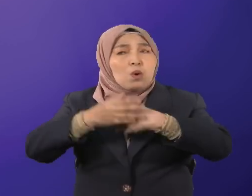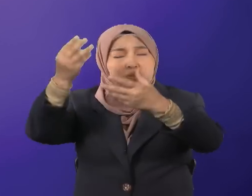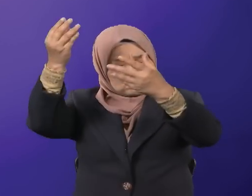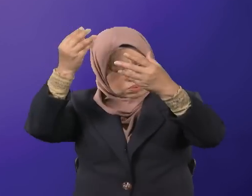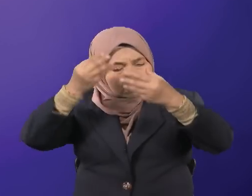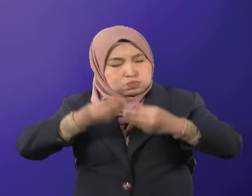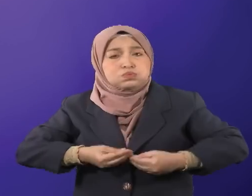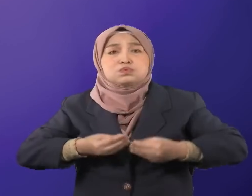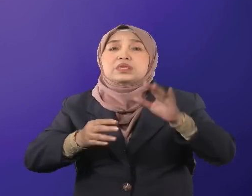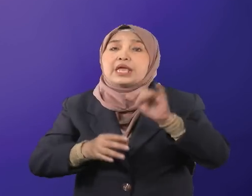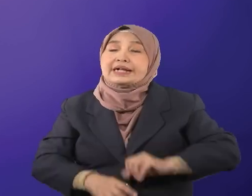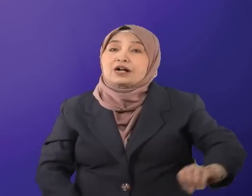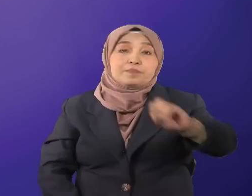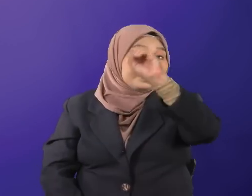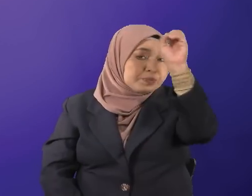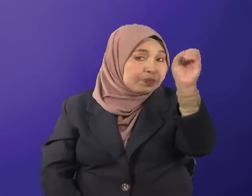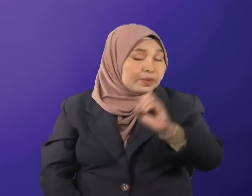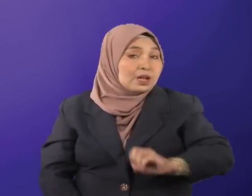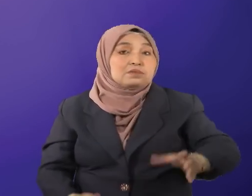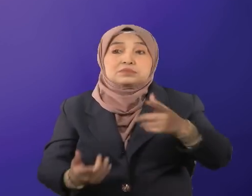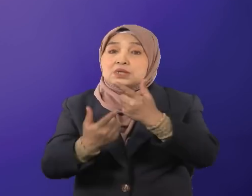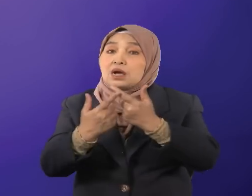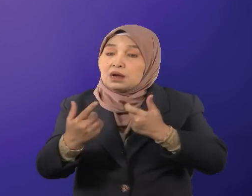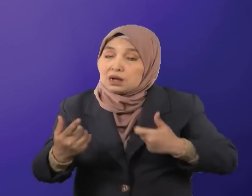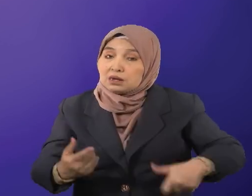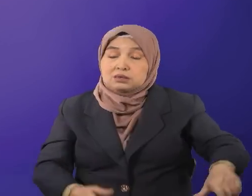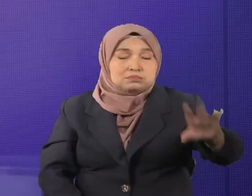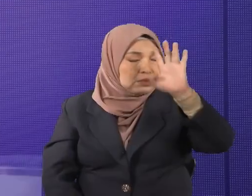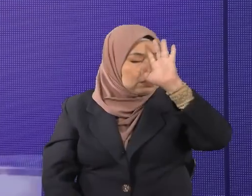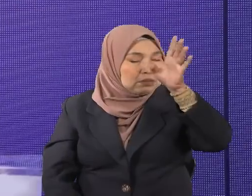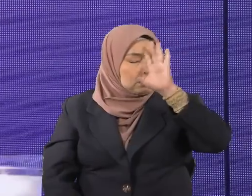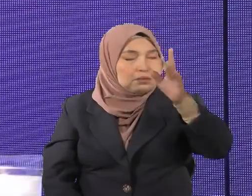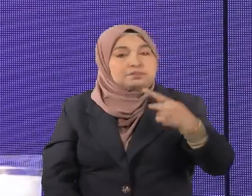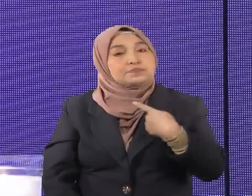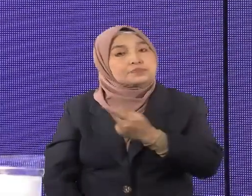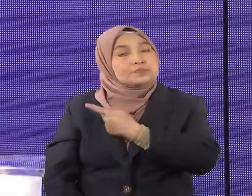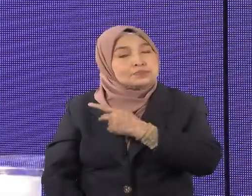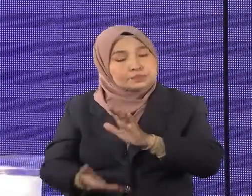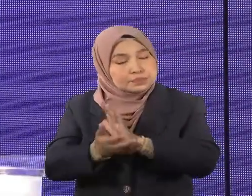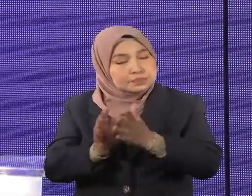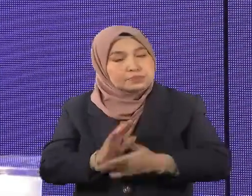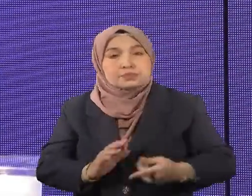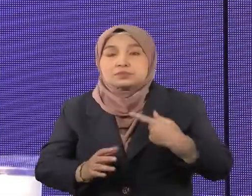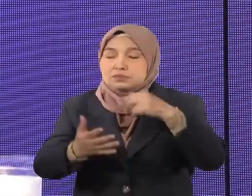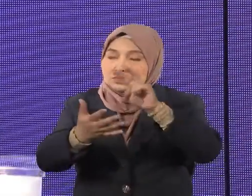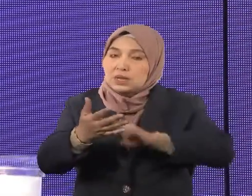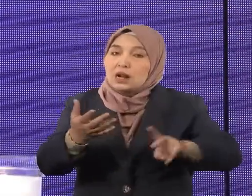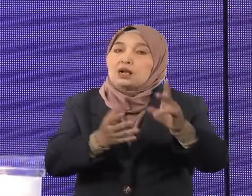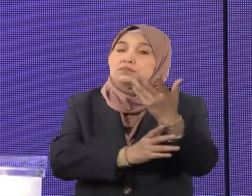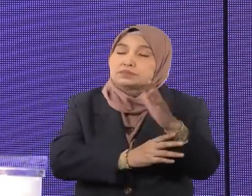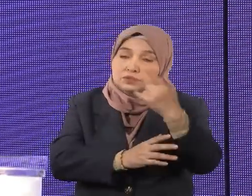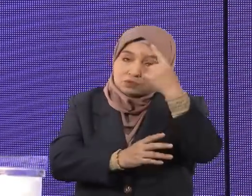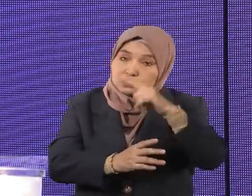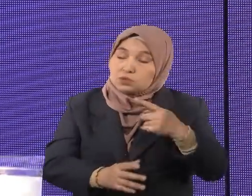nikmat yang ditawarkan daripada pencipta kita. Mari sama-sama kita baca ayat 15 ini pada hari ini